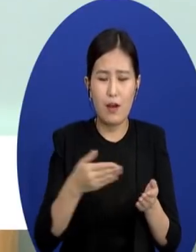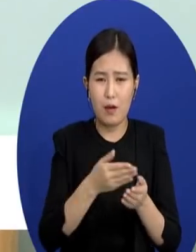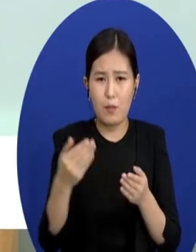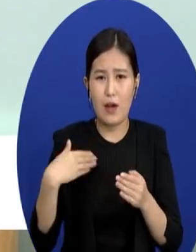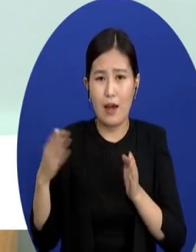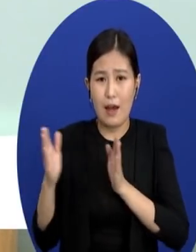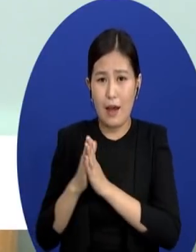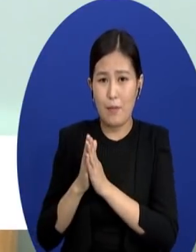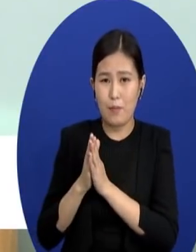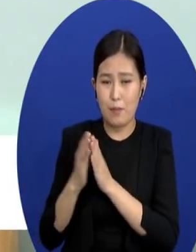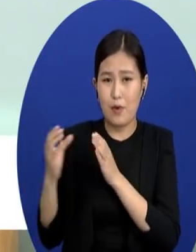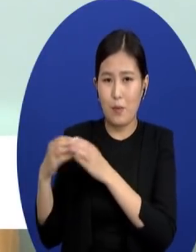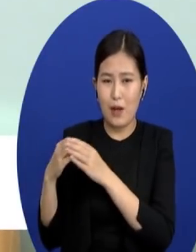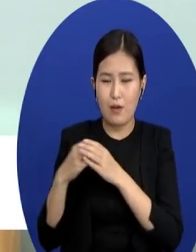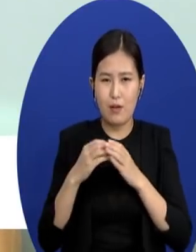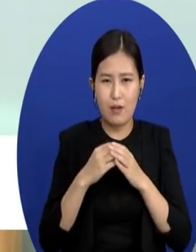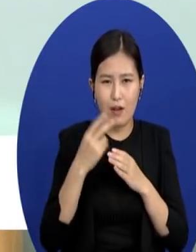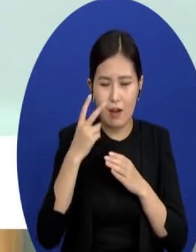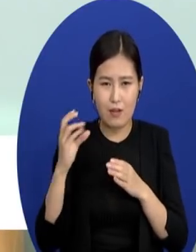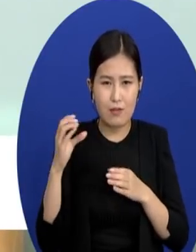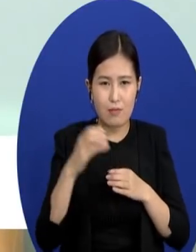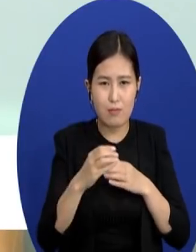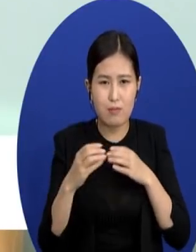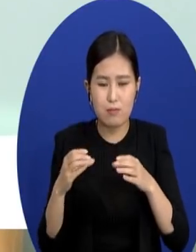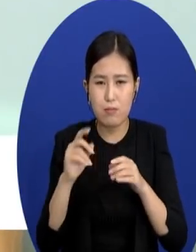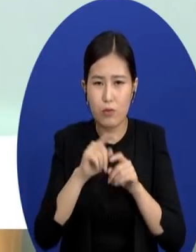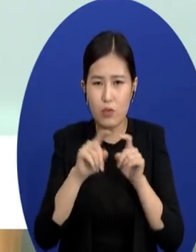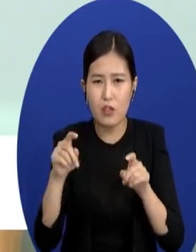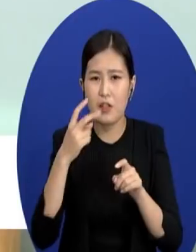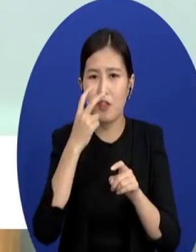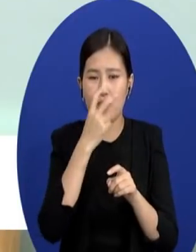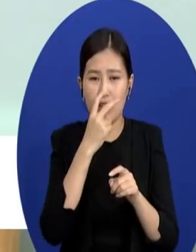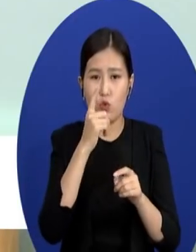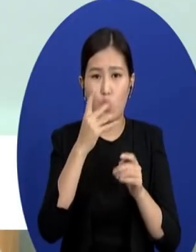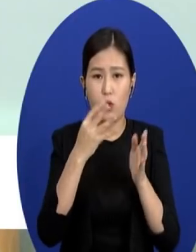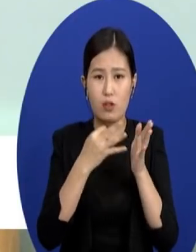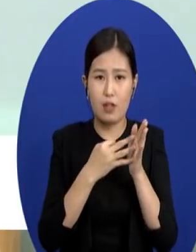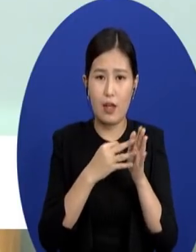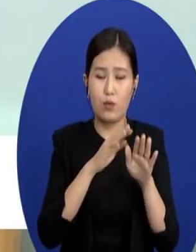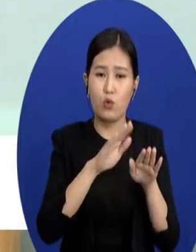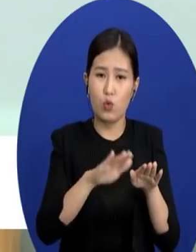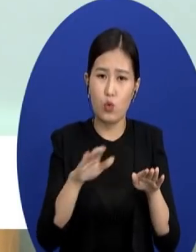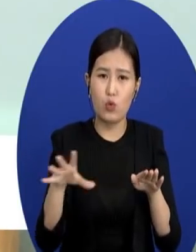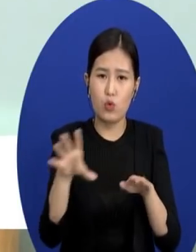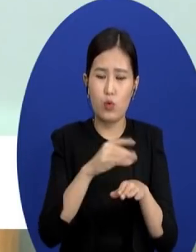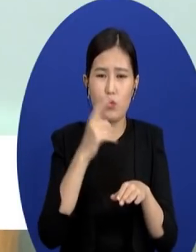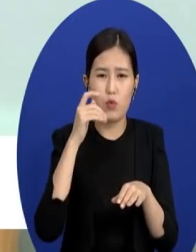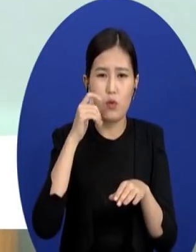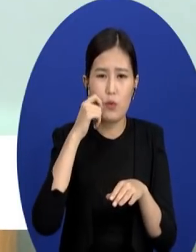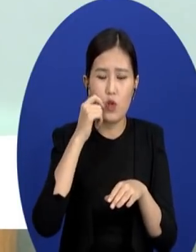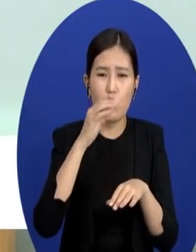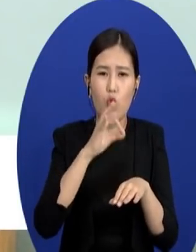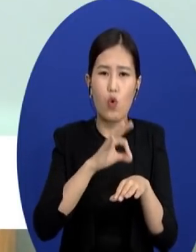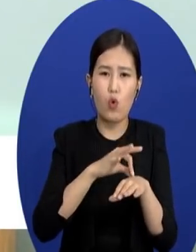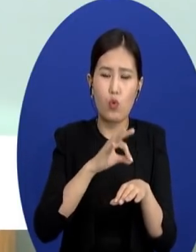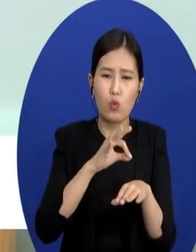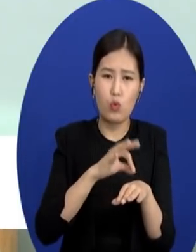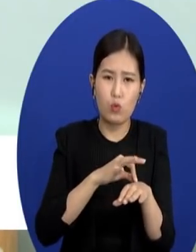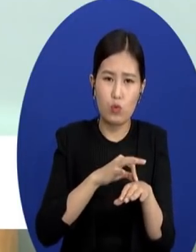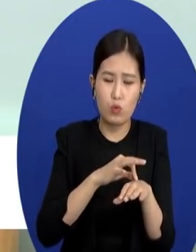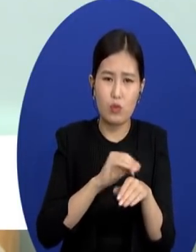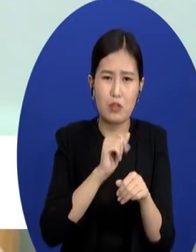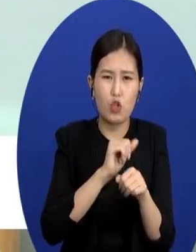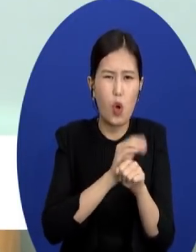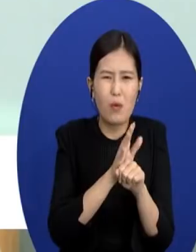хяналтаа тавиад явж байна. Одоогийн байдлаар л 148 хүүхдээс ямар нэгэн өвчлөсөн ийм одоо зөвхөн ковид бол биш бусад төрлийн өвчлөлөр ч гэсэн